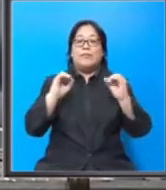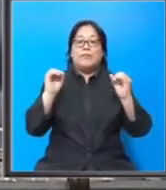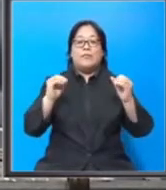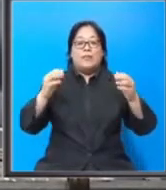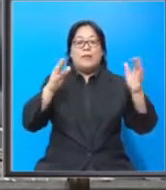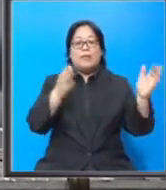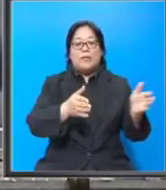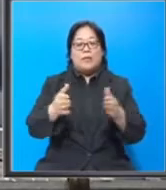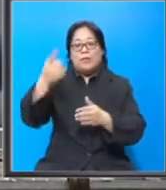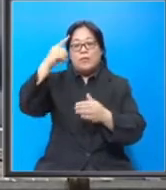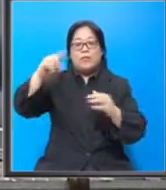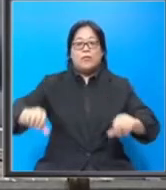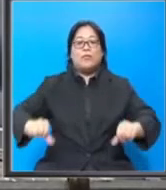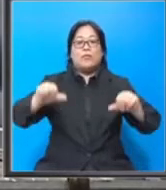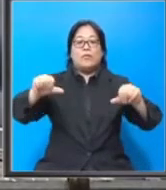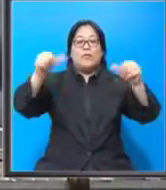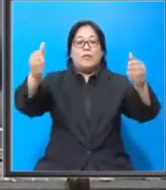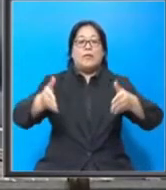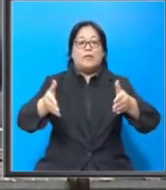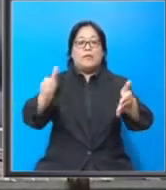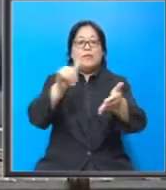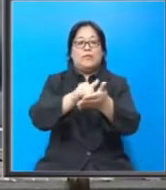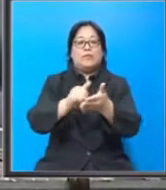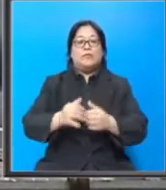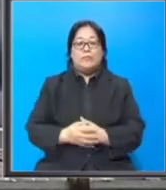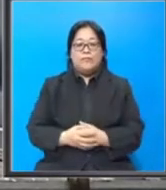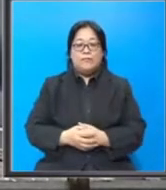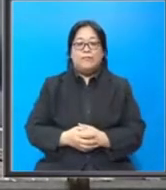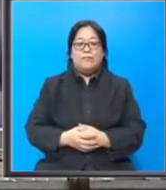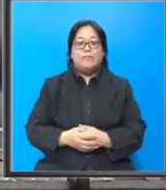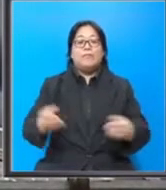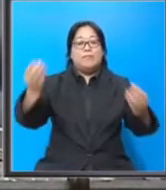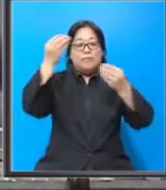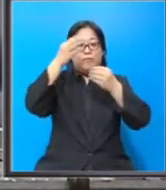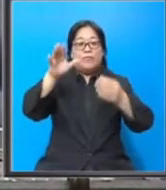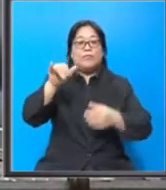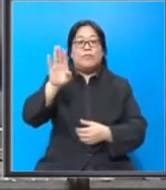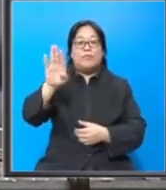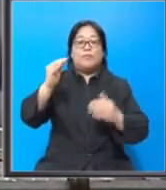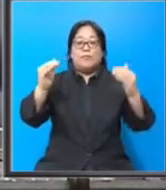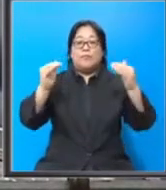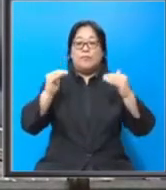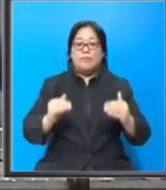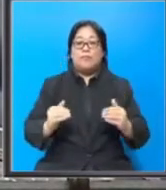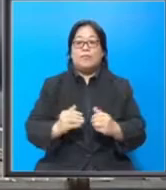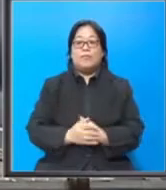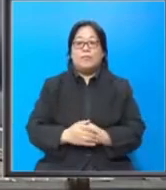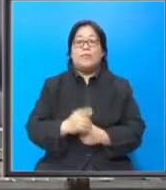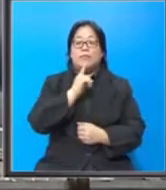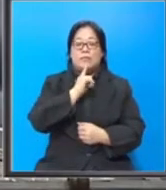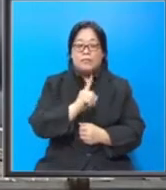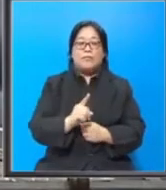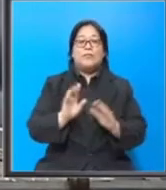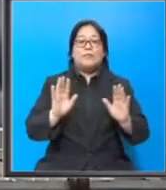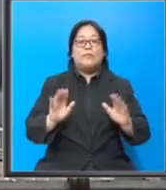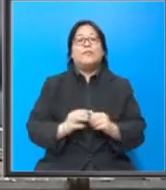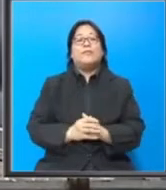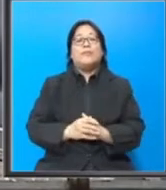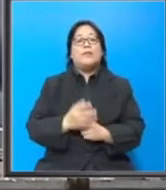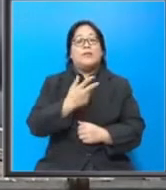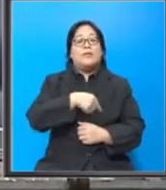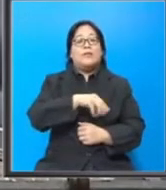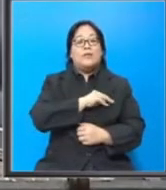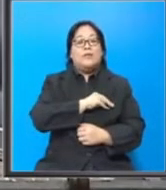untuk menaikkan rafla Luan tersebut untuk menyemat selanjutnya walau bagaimanapun